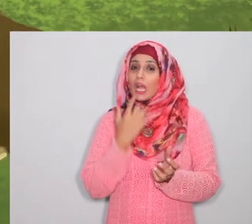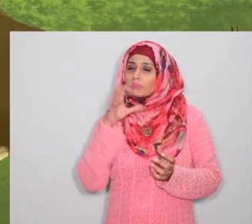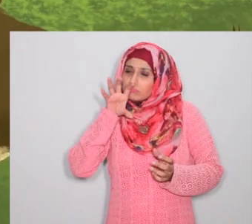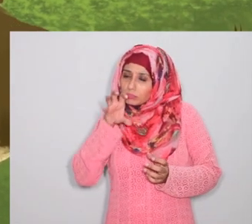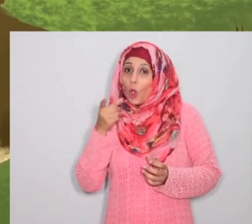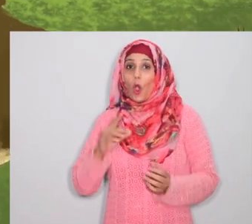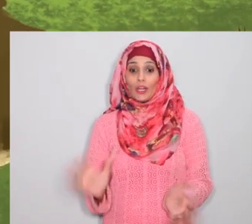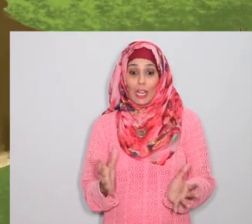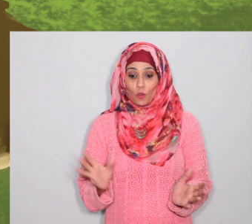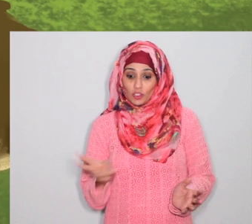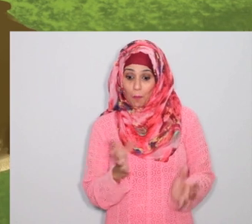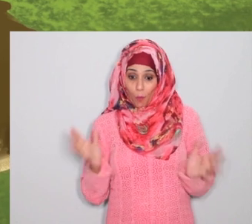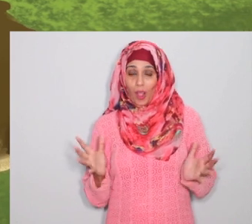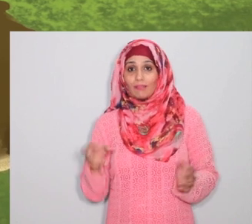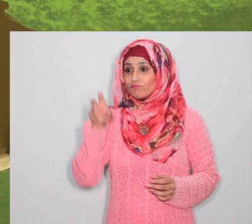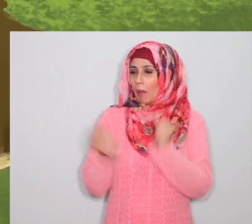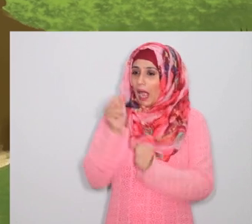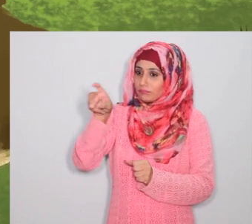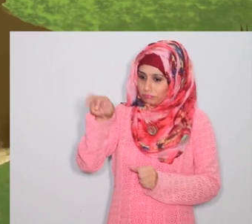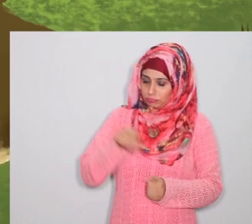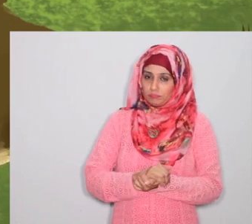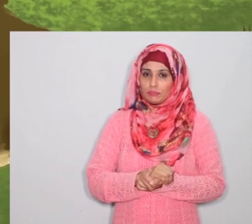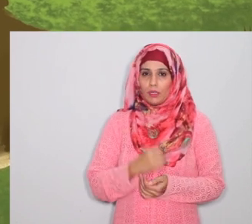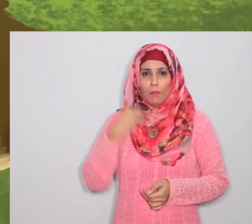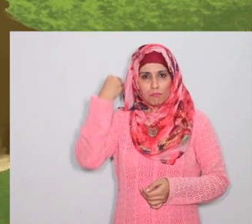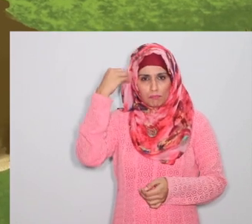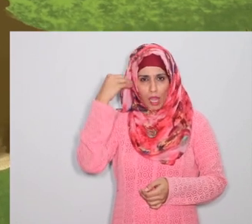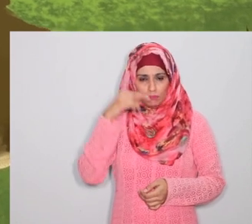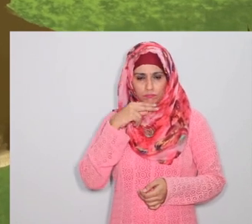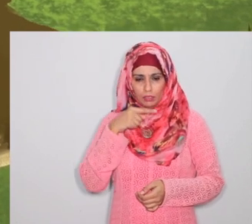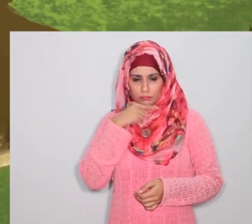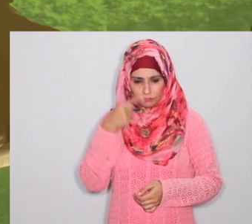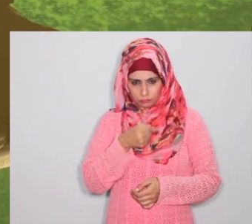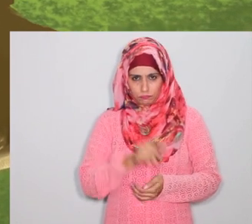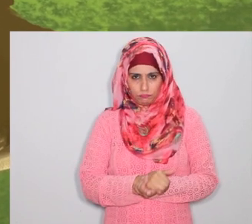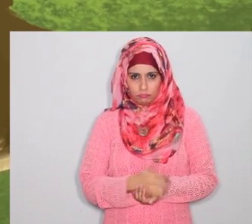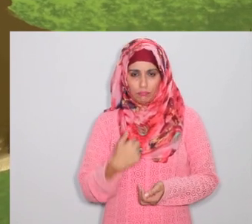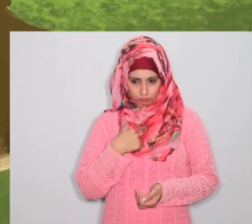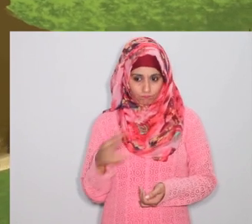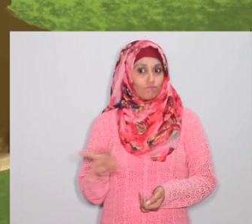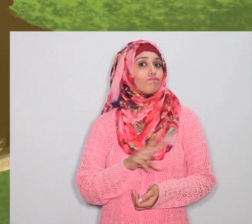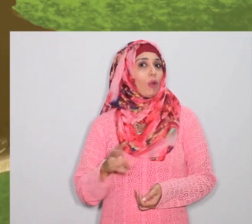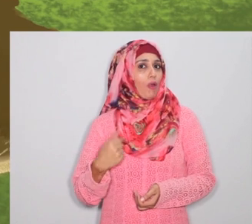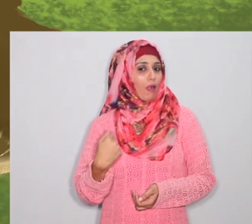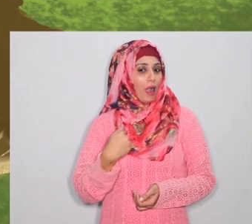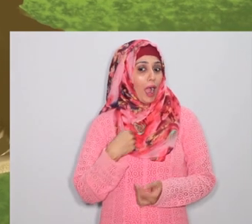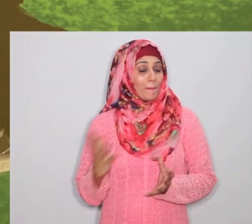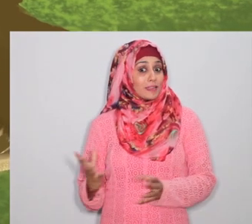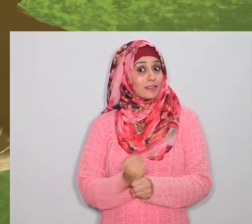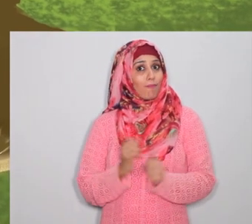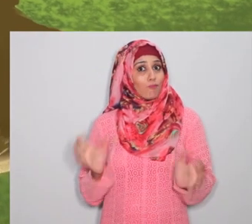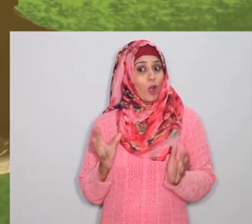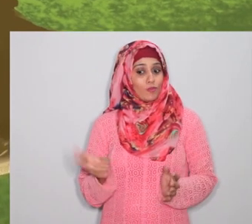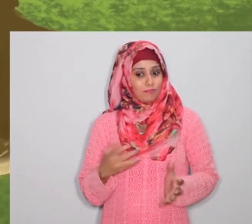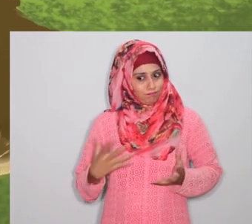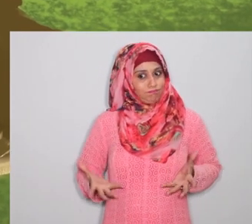और बोला बोलें नोएडा देखो मैं तुम दोनों दिए अपने सारे खिलौने